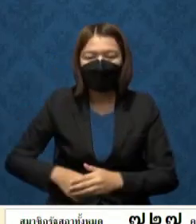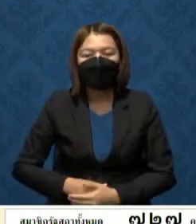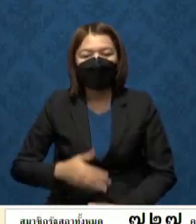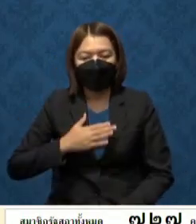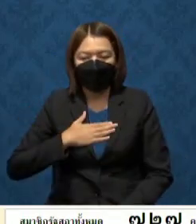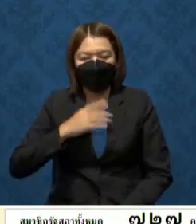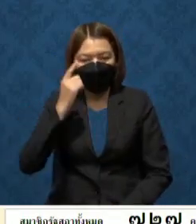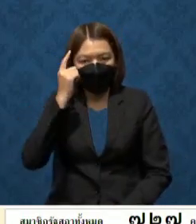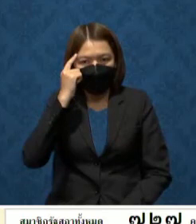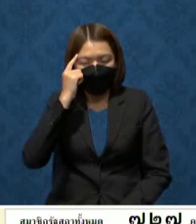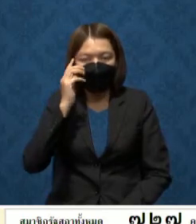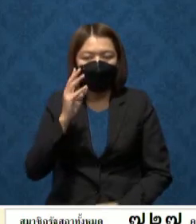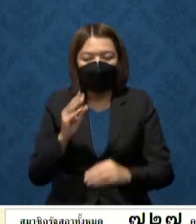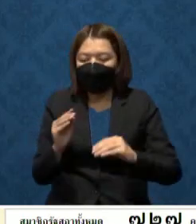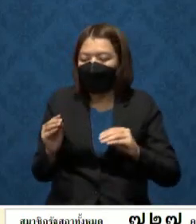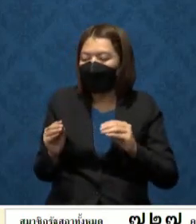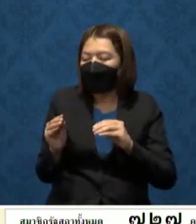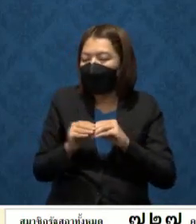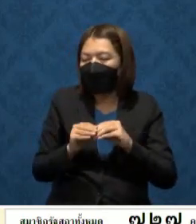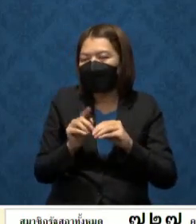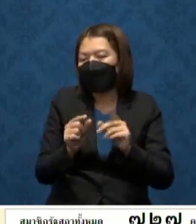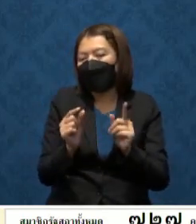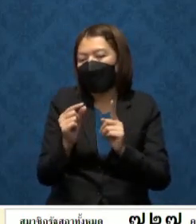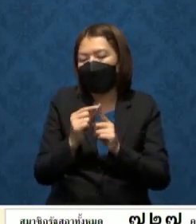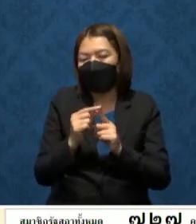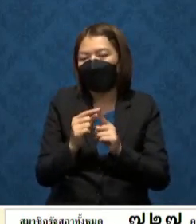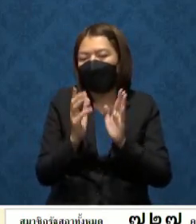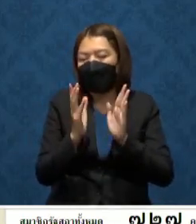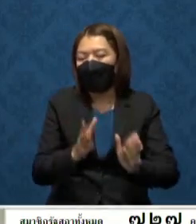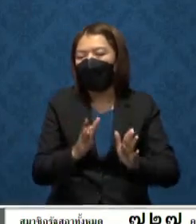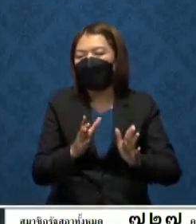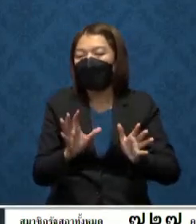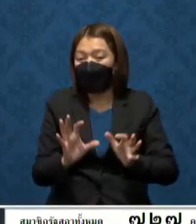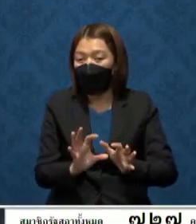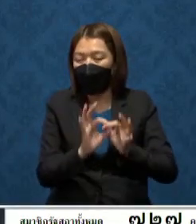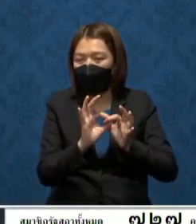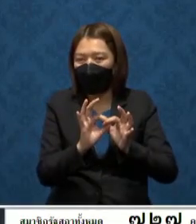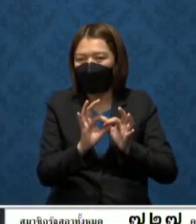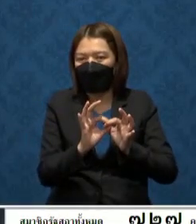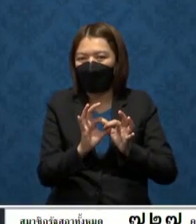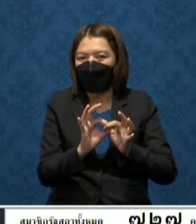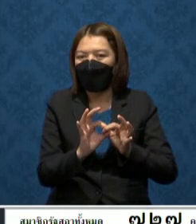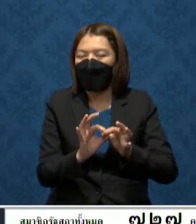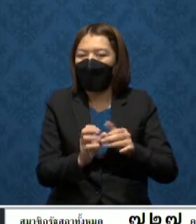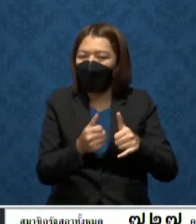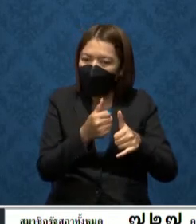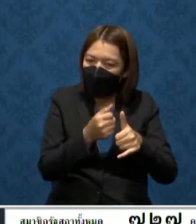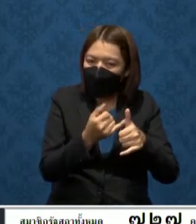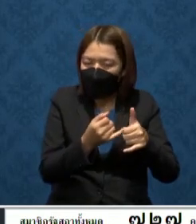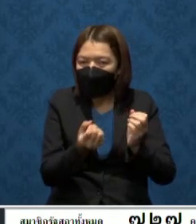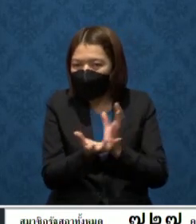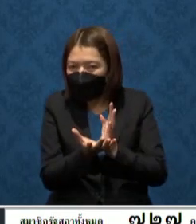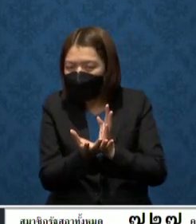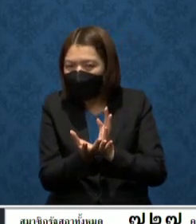ว่าให้เพ่มเตอมความว่าผู้มีสวเกี่วข้องหมายความ่าคู่ความ คู่กรณี ผู้ต้องหา และผู้เสหาย